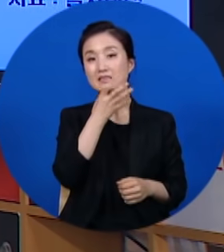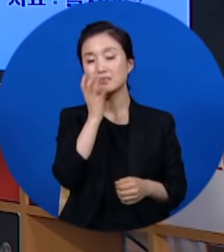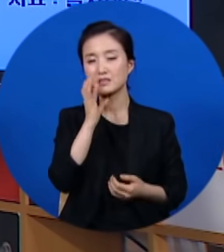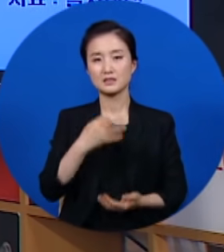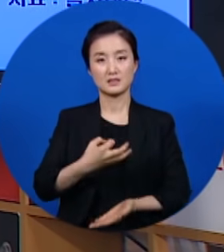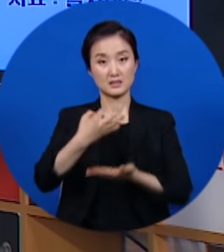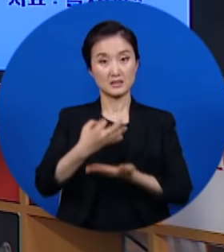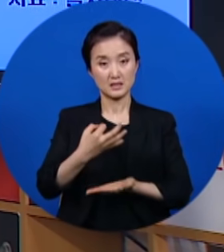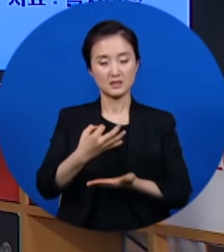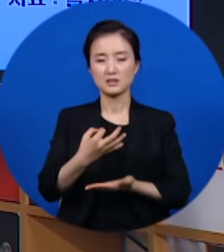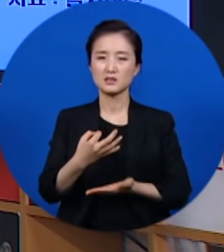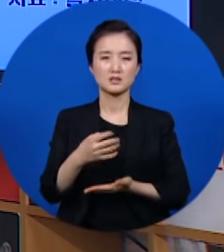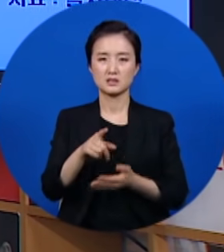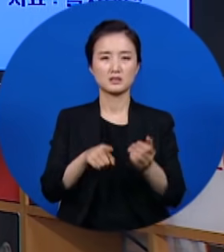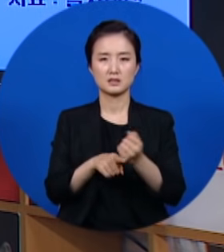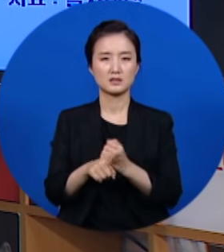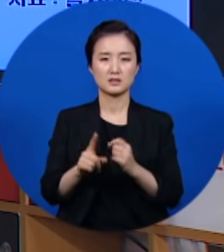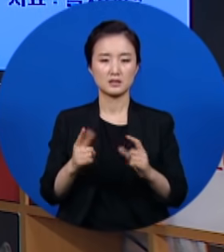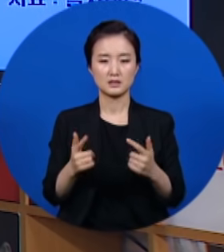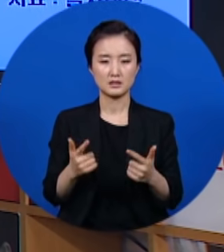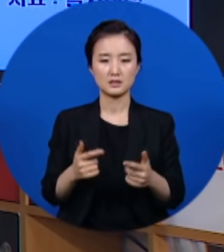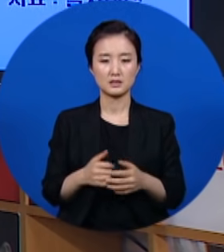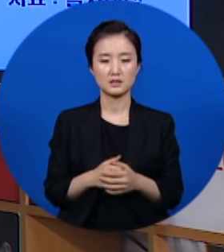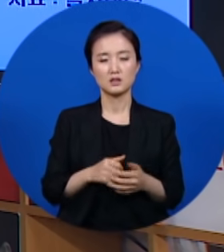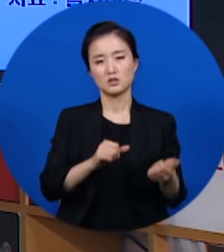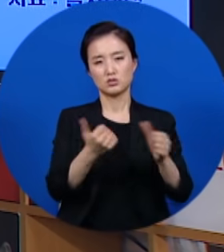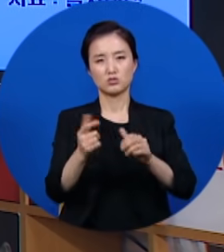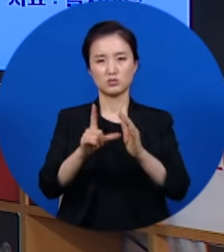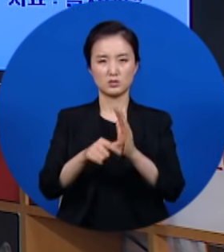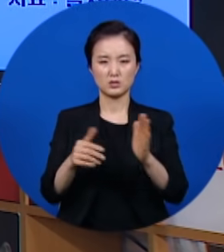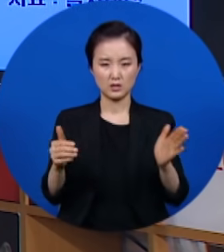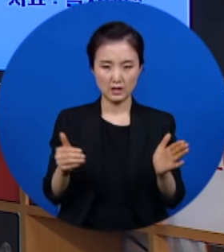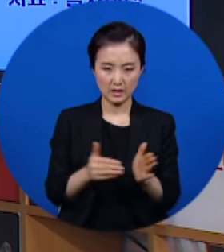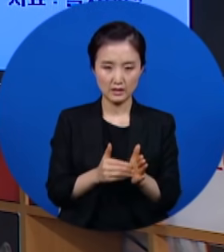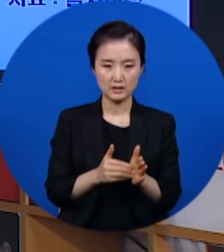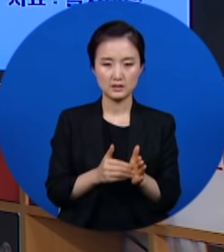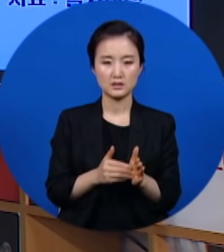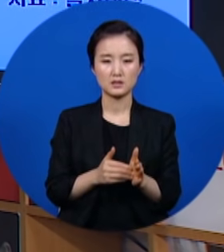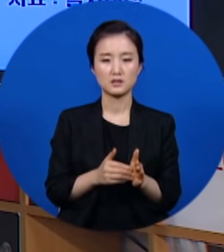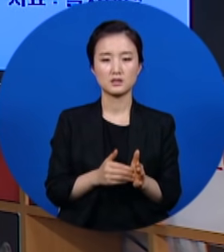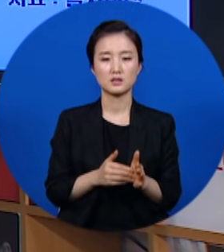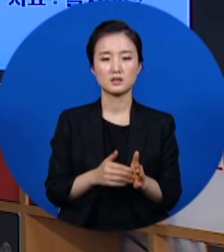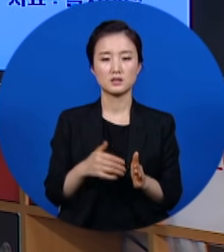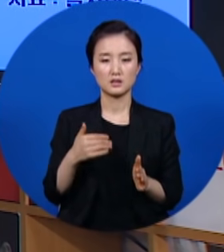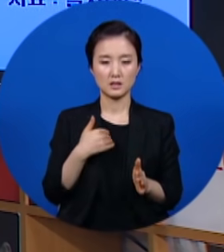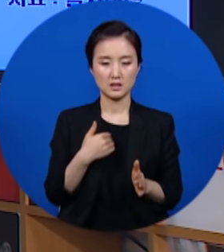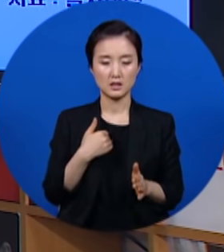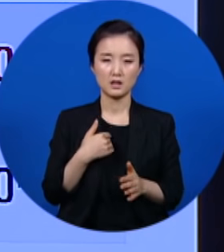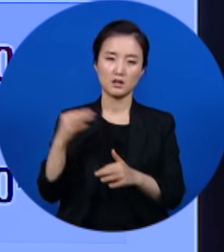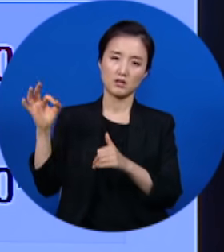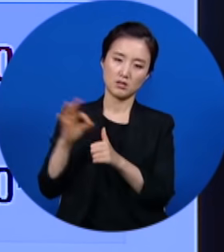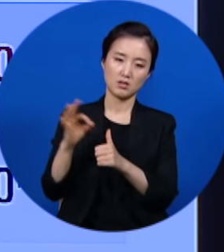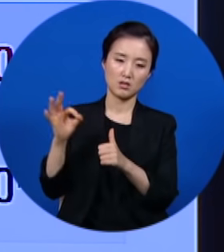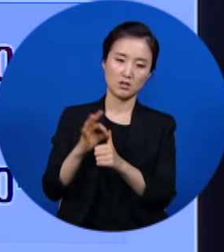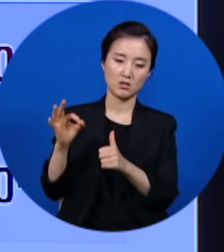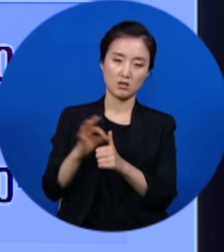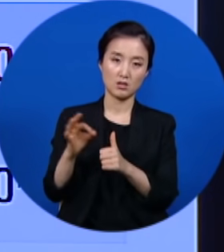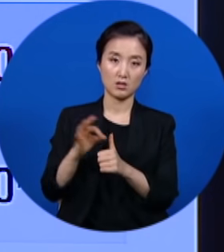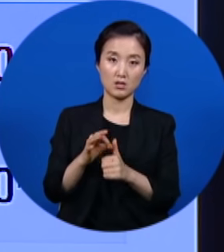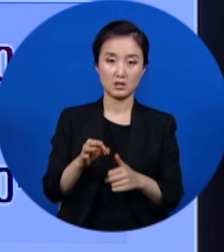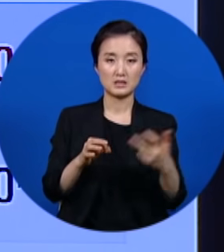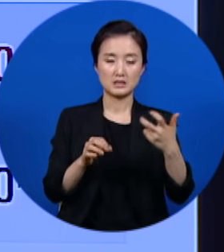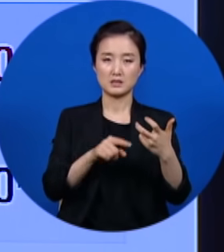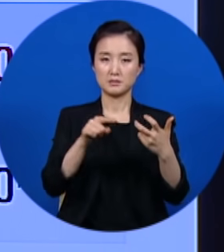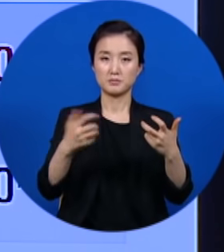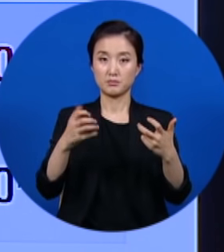나라 아닙니다 세상을 떠날 때까지 최소한 2배 정도를 공적 사적 연금으로 확보하고 있는 나라 7 8